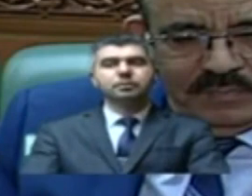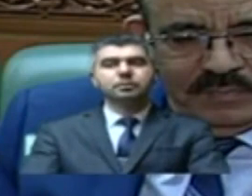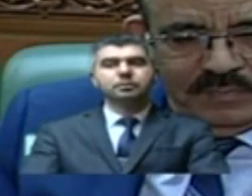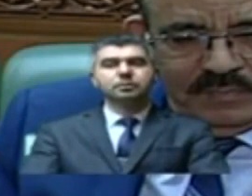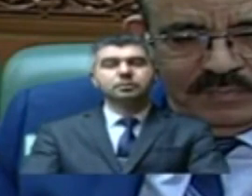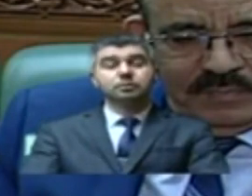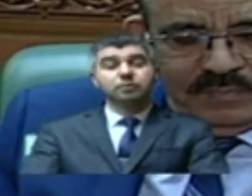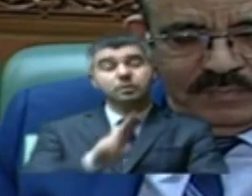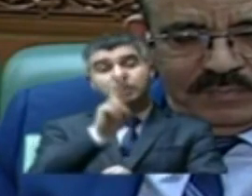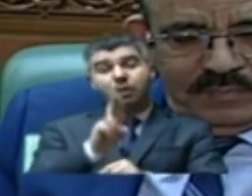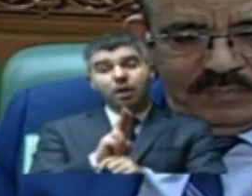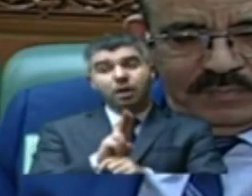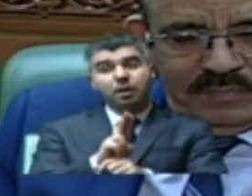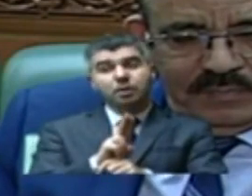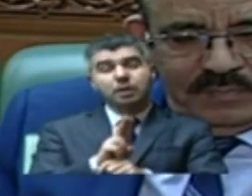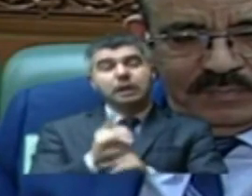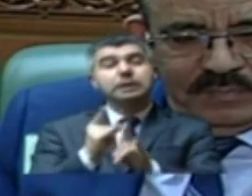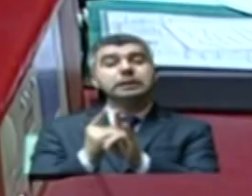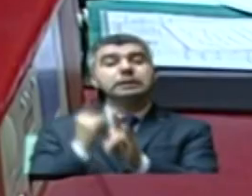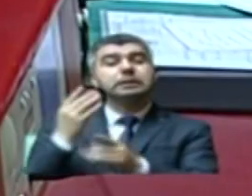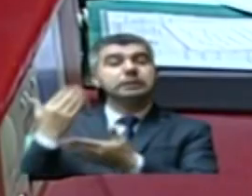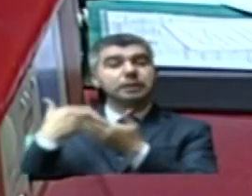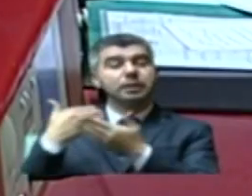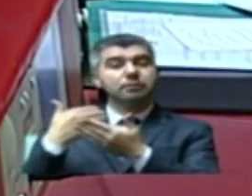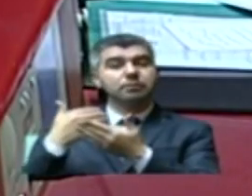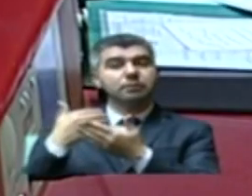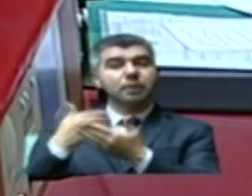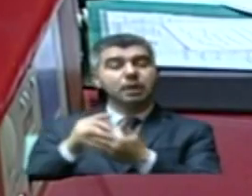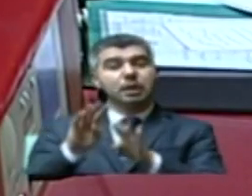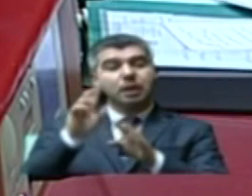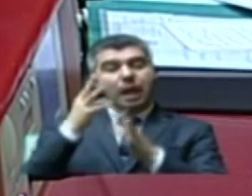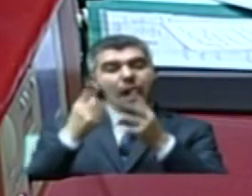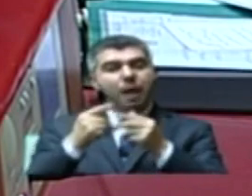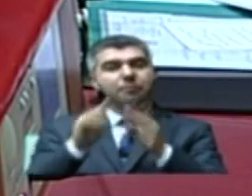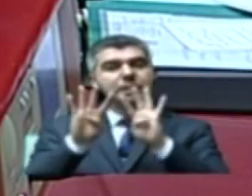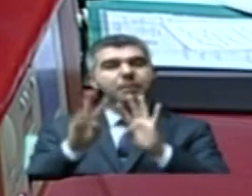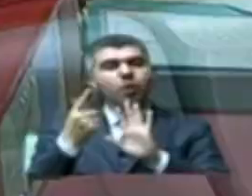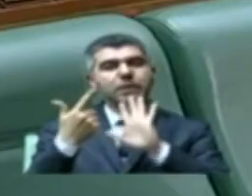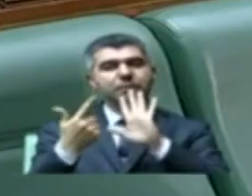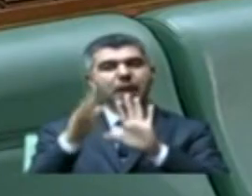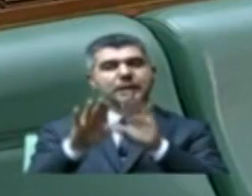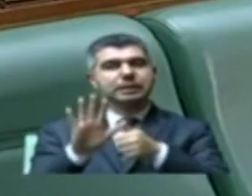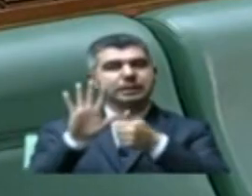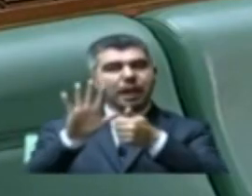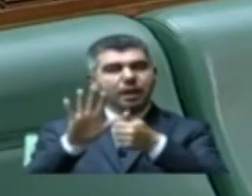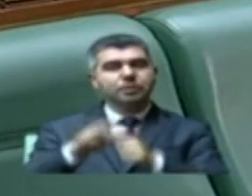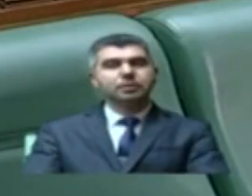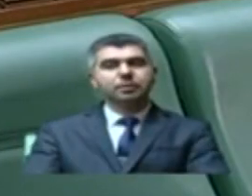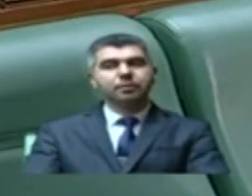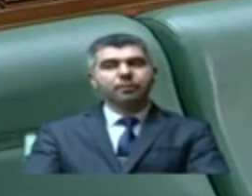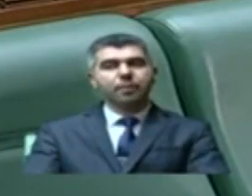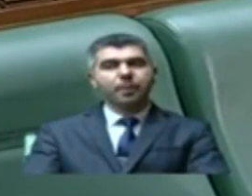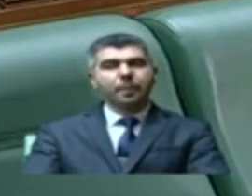السؤال هو قديم رقم 78/16، ولكن جاء ربما كل استخيرة فيها خير، جاء